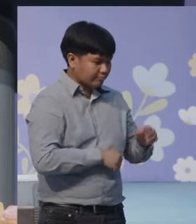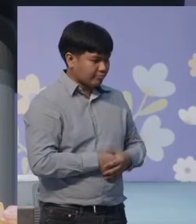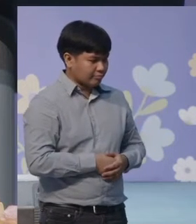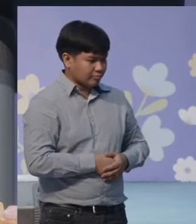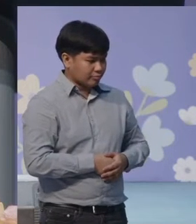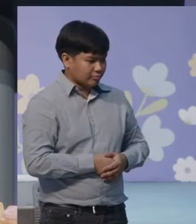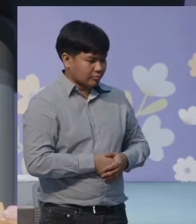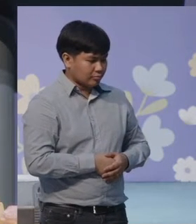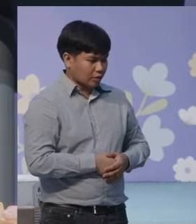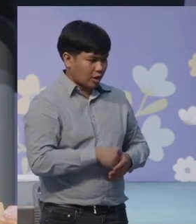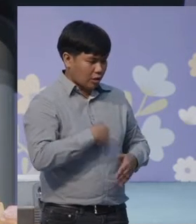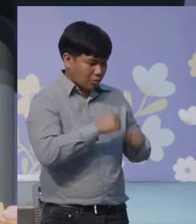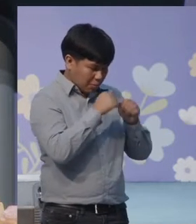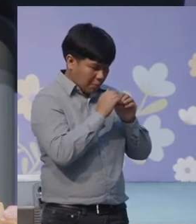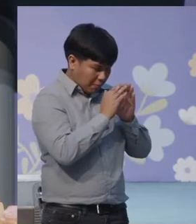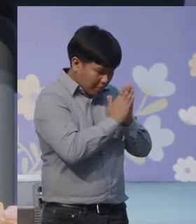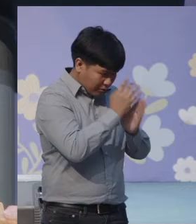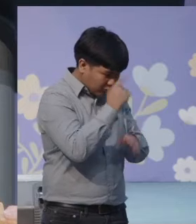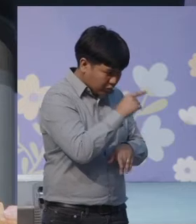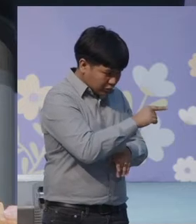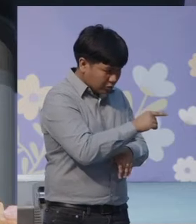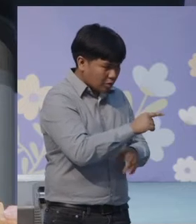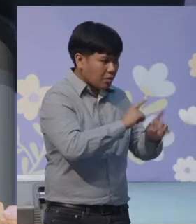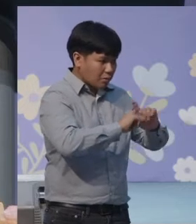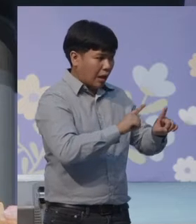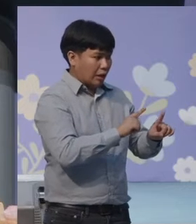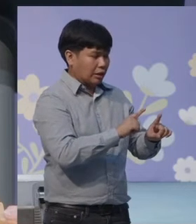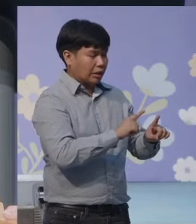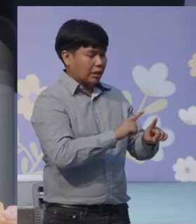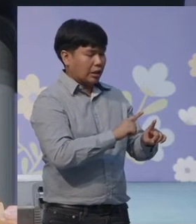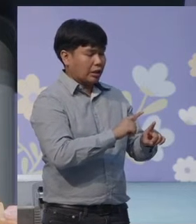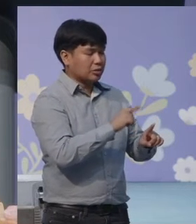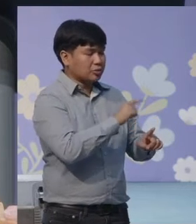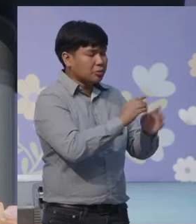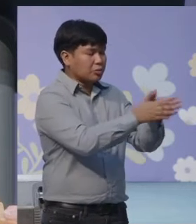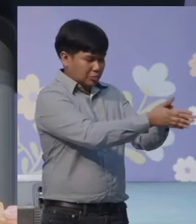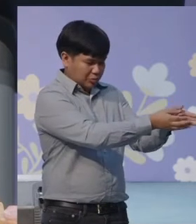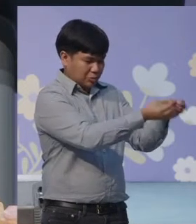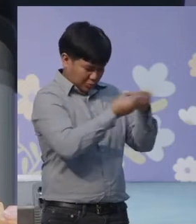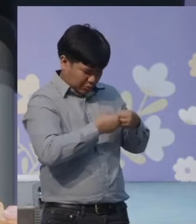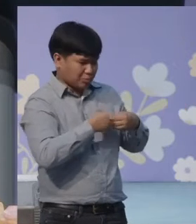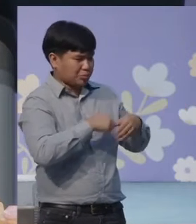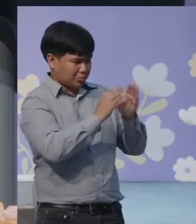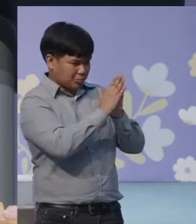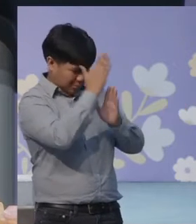ko sana ikaw yung pagdasal ko pero ako ang dapat mong ipagdasal